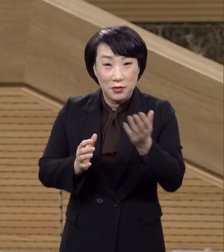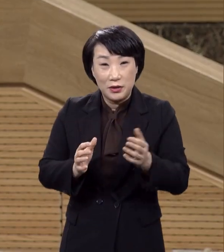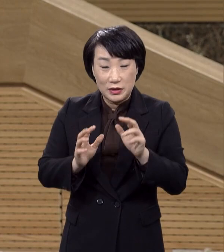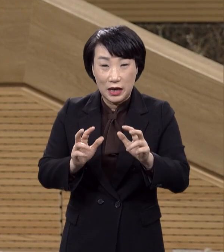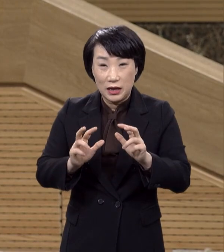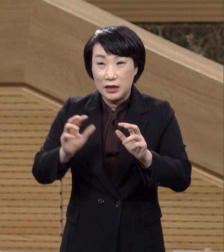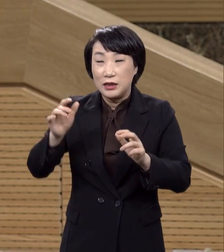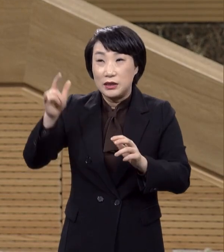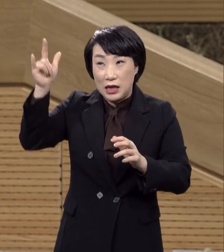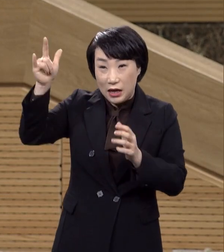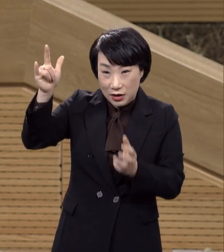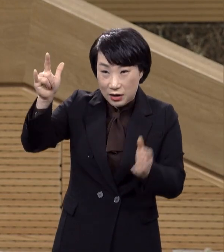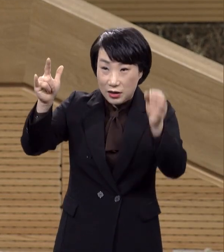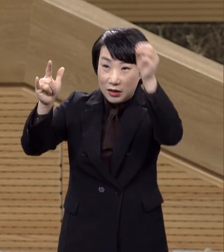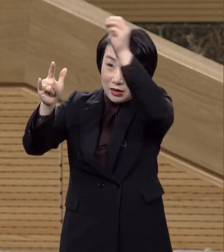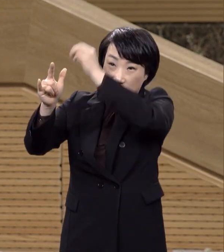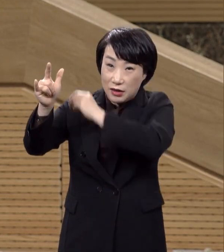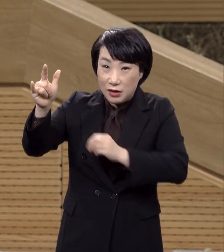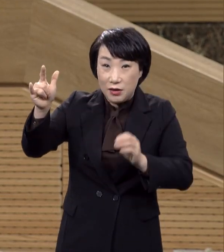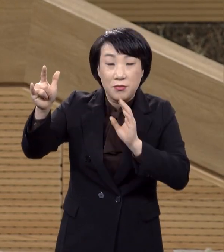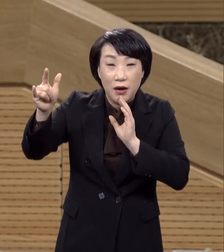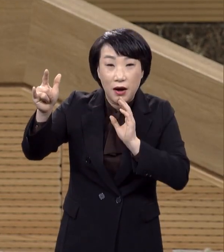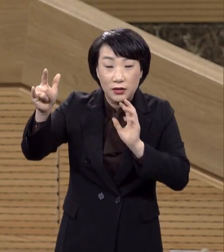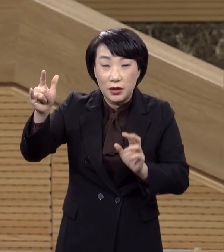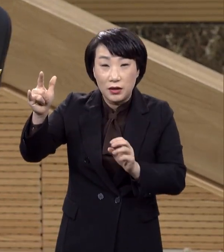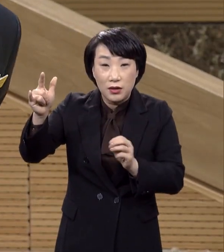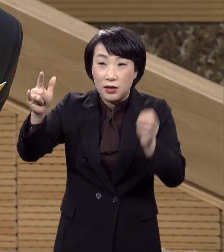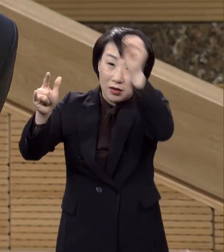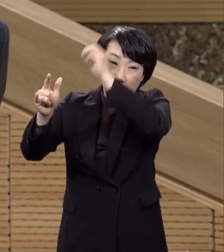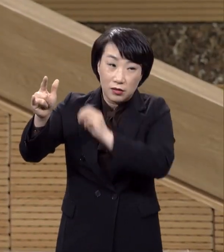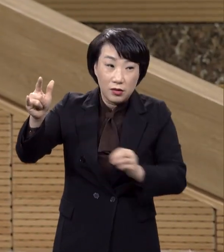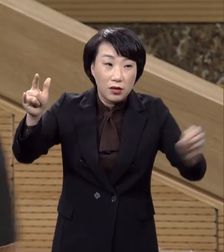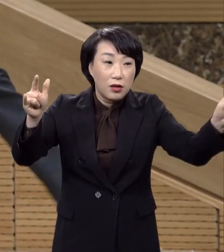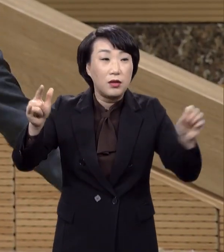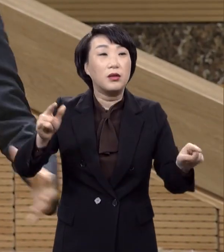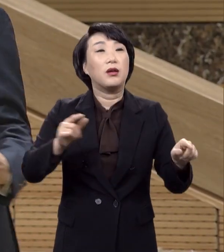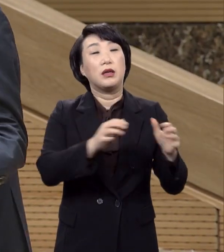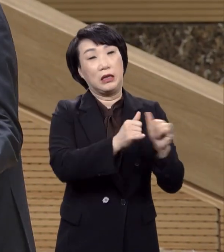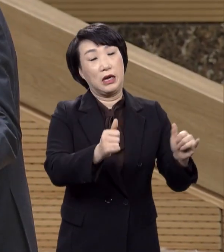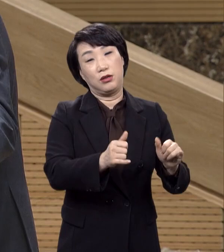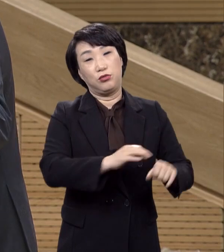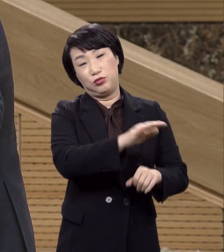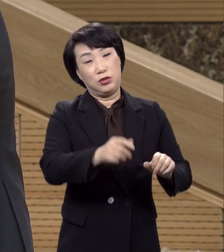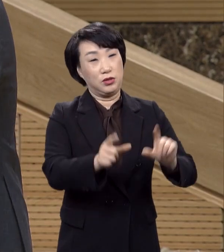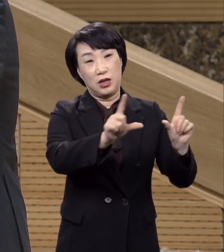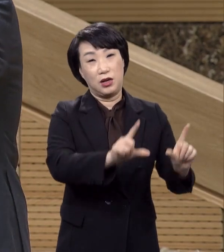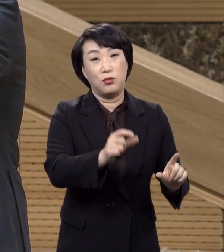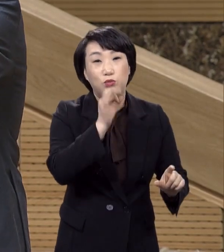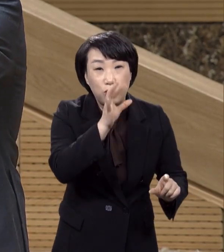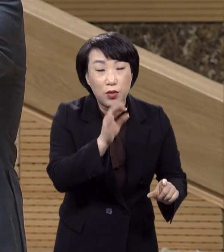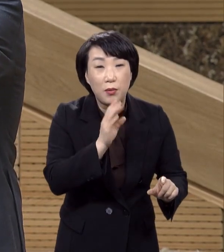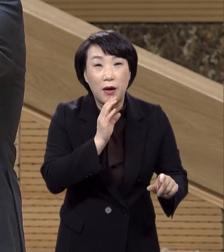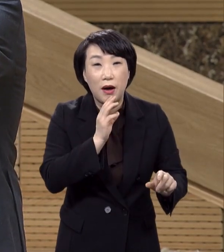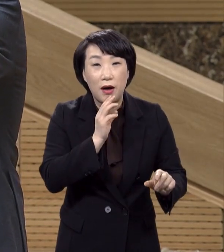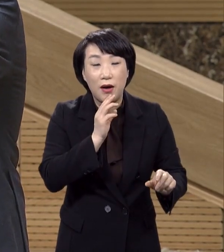지구가 벗어나면 지구가 파산되고 우리 인간 살 길이 전혀 없죠. 하나님이 그렇게 만들었어요.